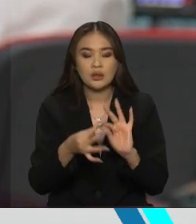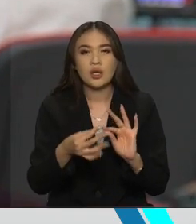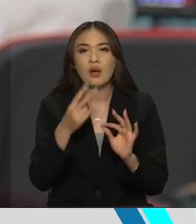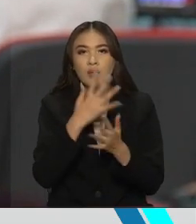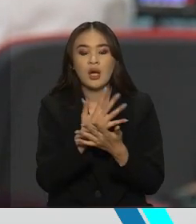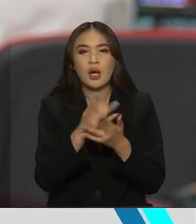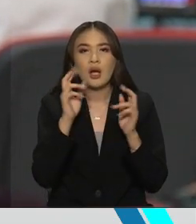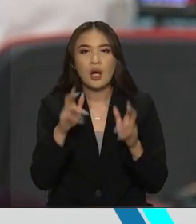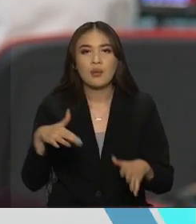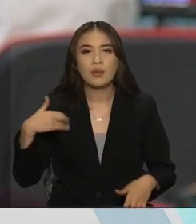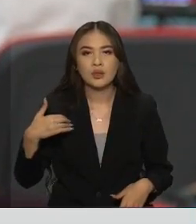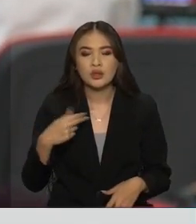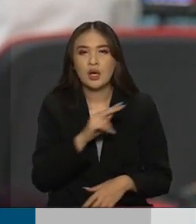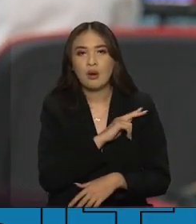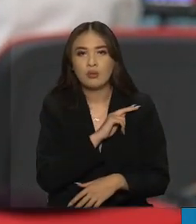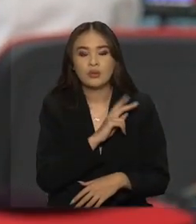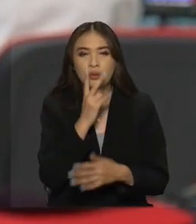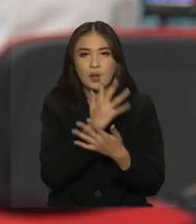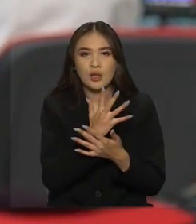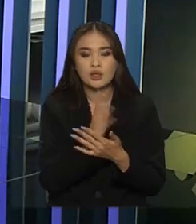қалай пайдалану керектігіне біз үйрететін боламыз.